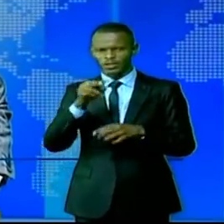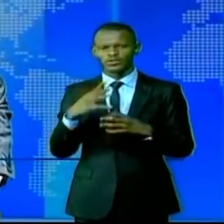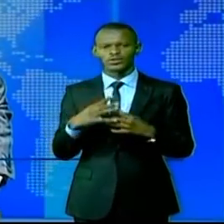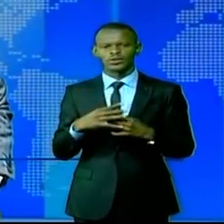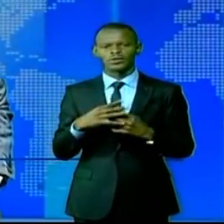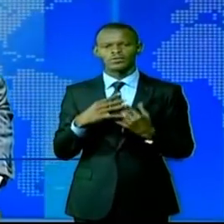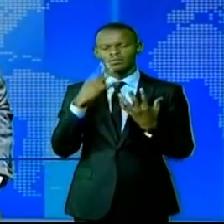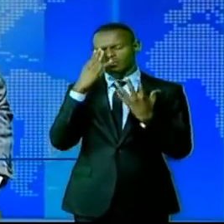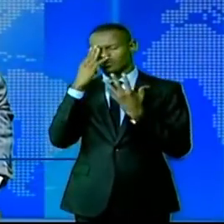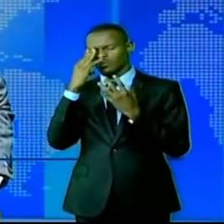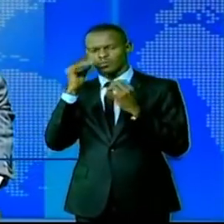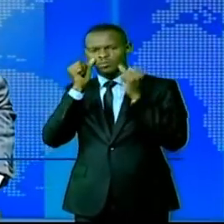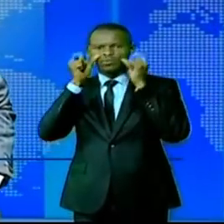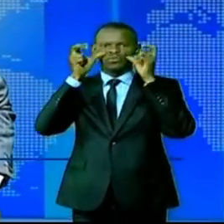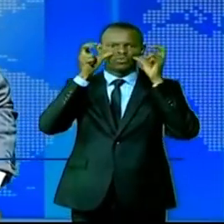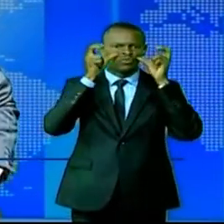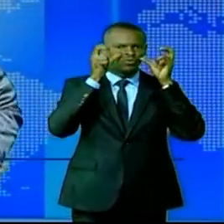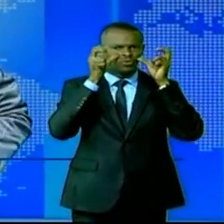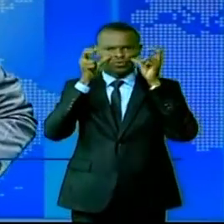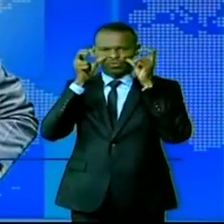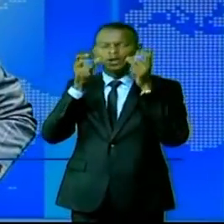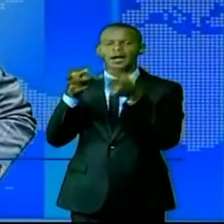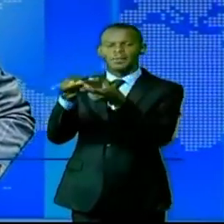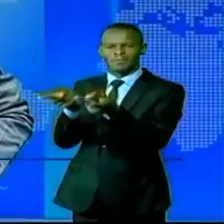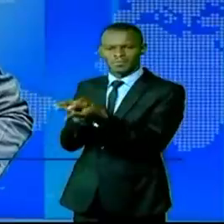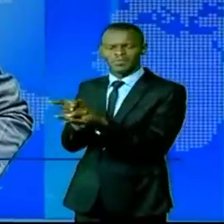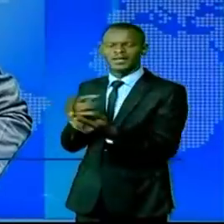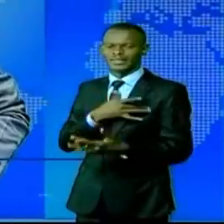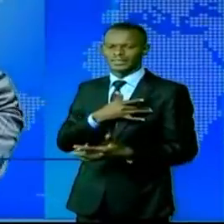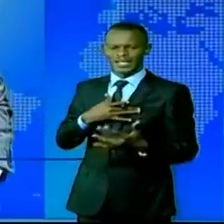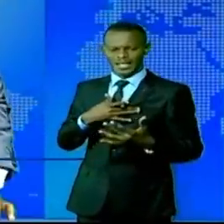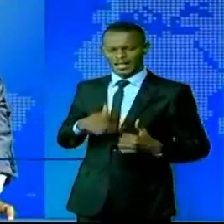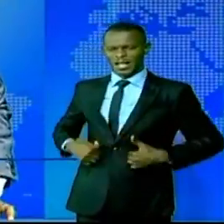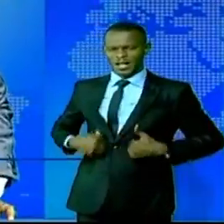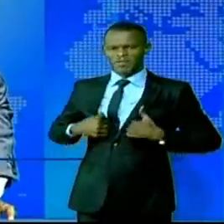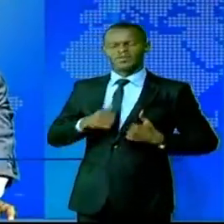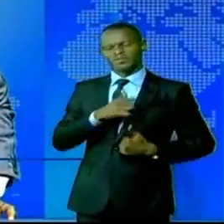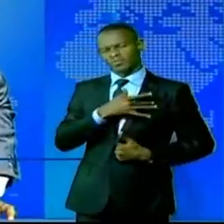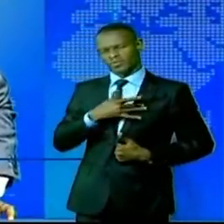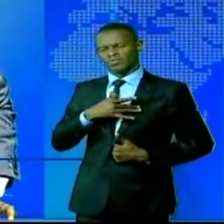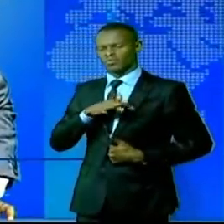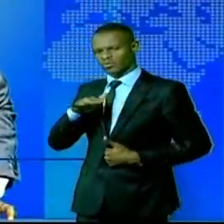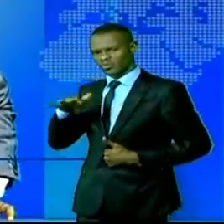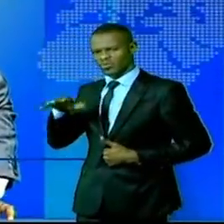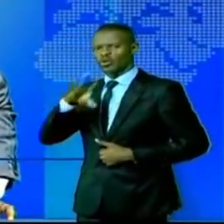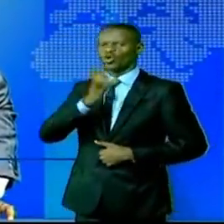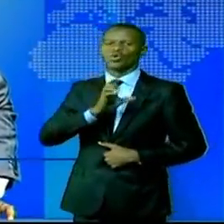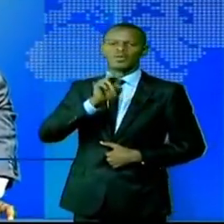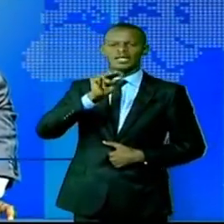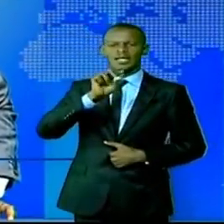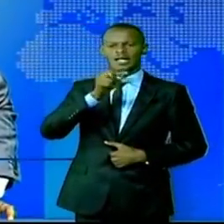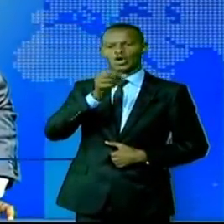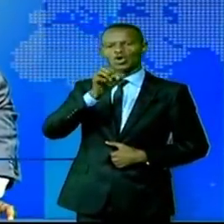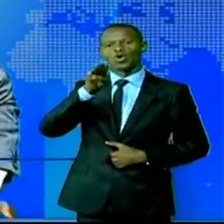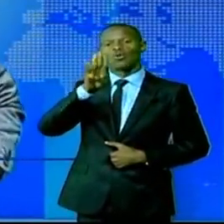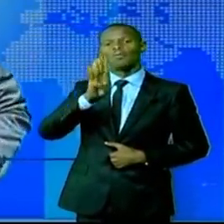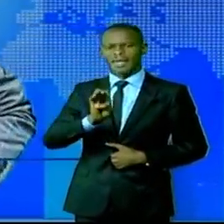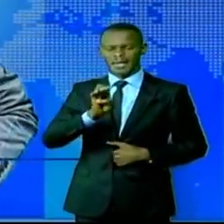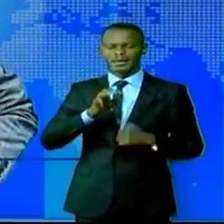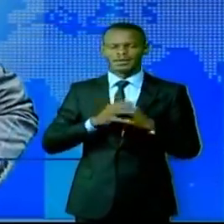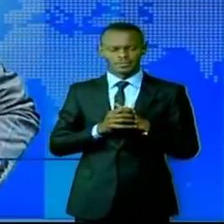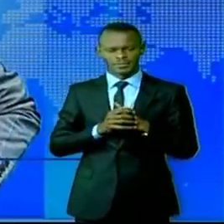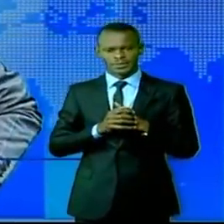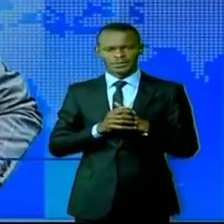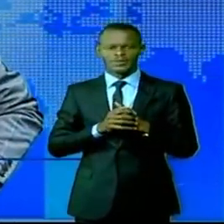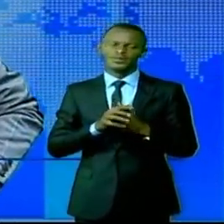salle Kofi, 6 avenue Malembankoulou, numéro 3, quartier Sosimat, commune de la Gombe, référence clinique médecin de nuit. Et le